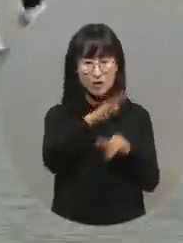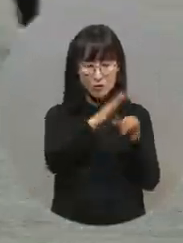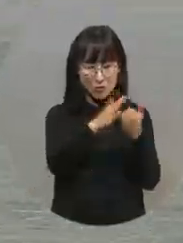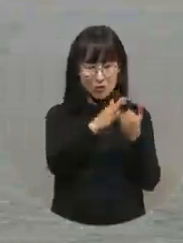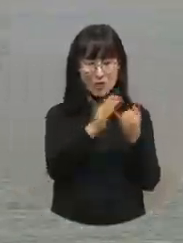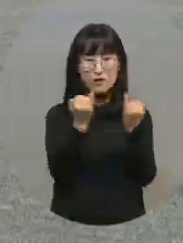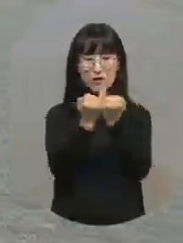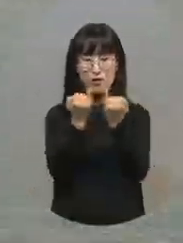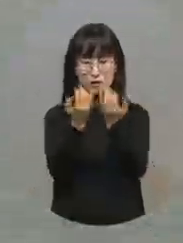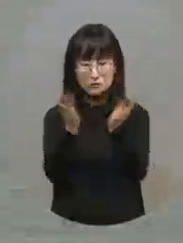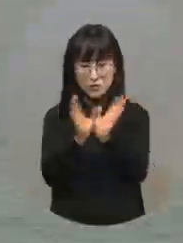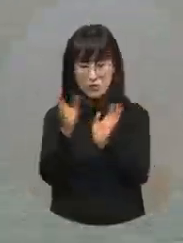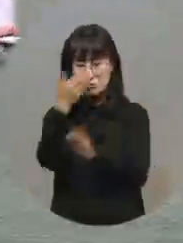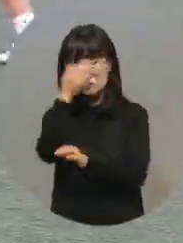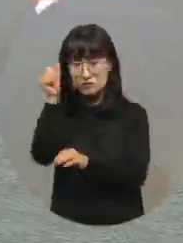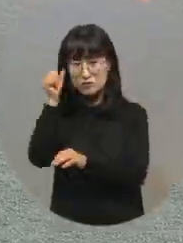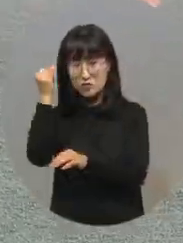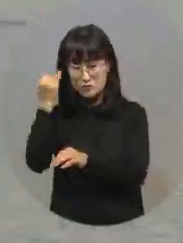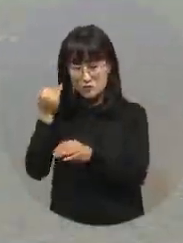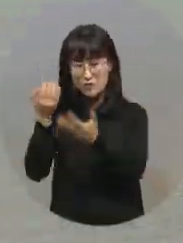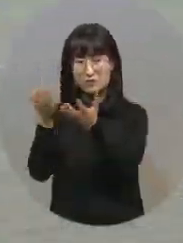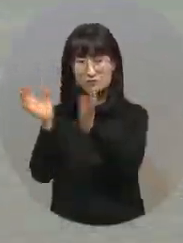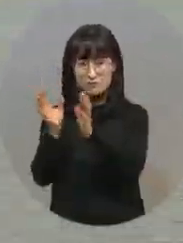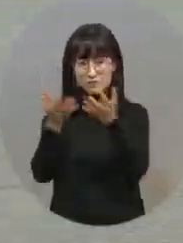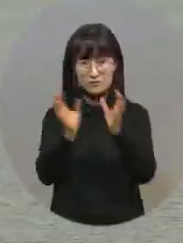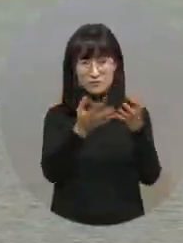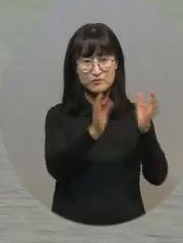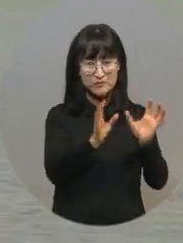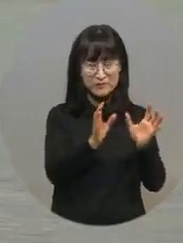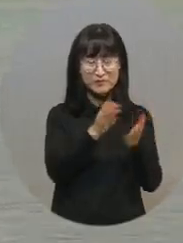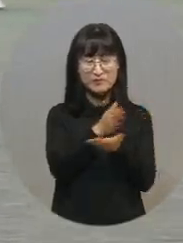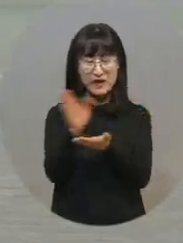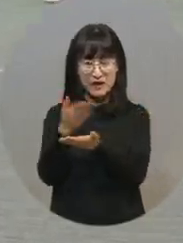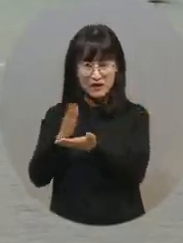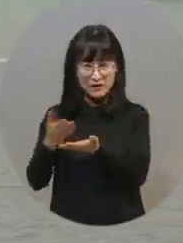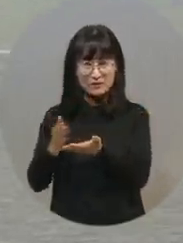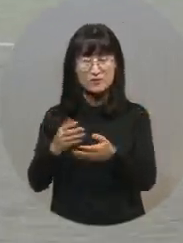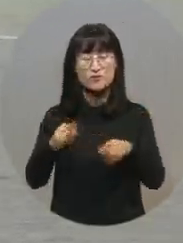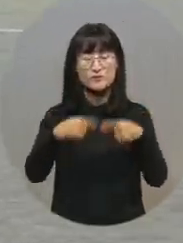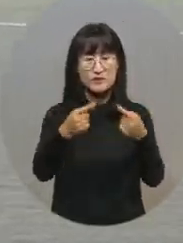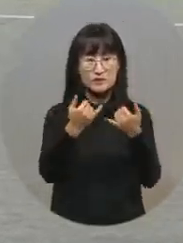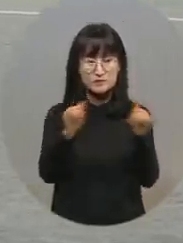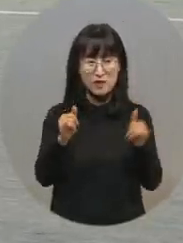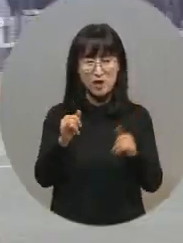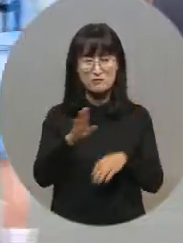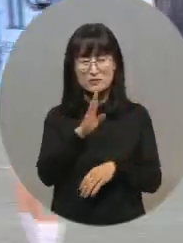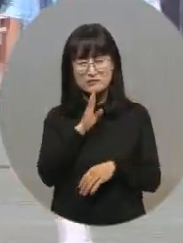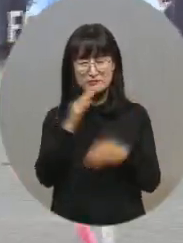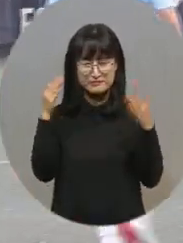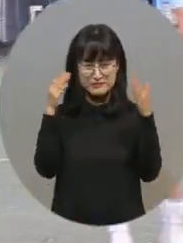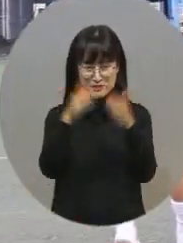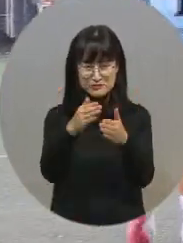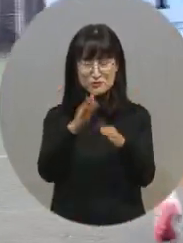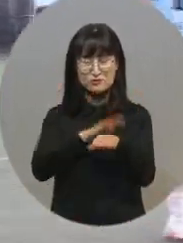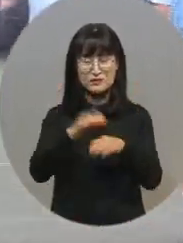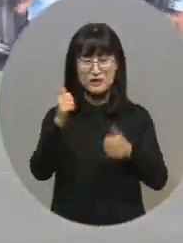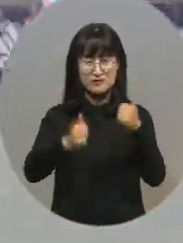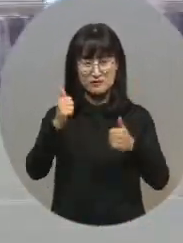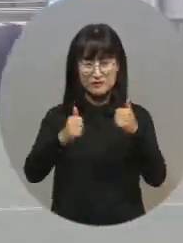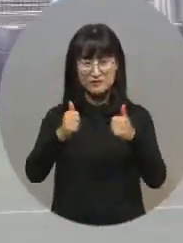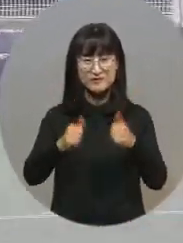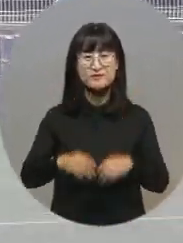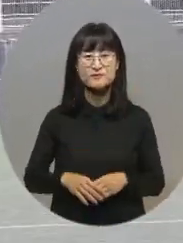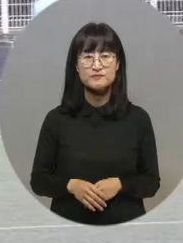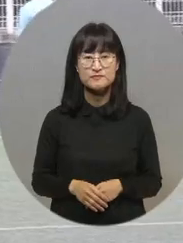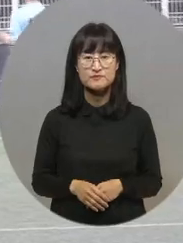여성부, 청년부 등 다양한 부문으로 나뉘어 열렸으며 참가팀들은 진지한 모습으로 경기에 임하며 치열한 경쟁을